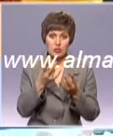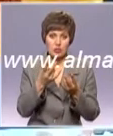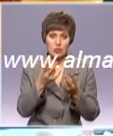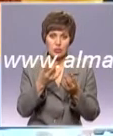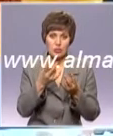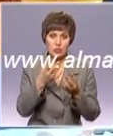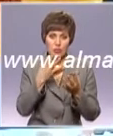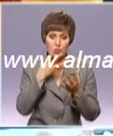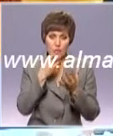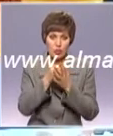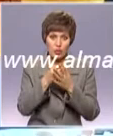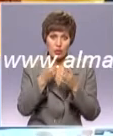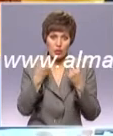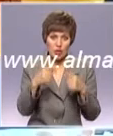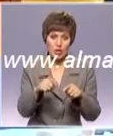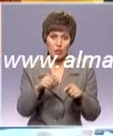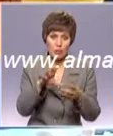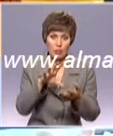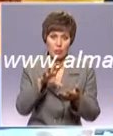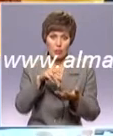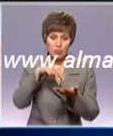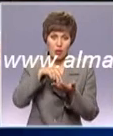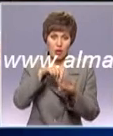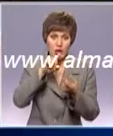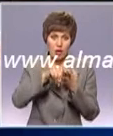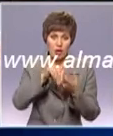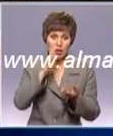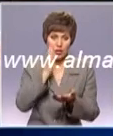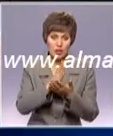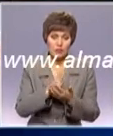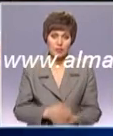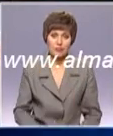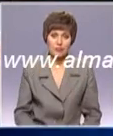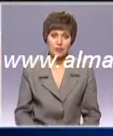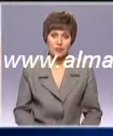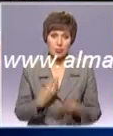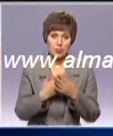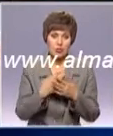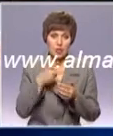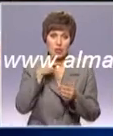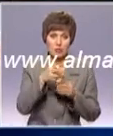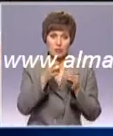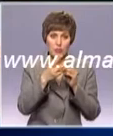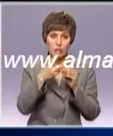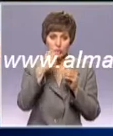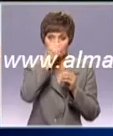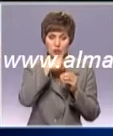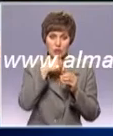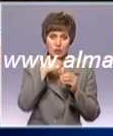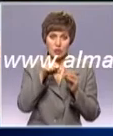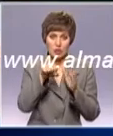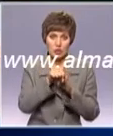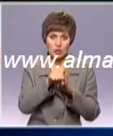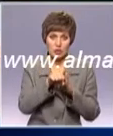Өз-өзінің сатылған бағасына келеді. Мысалға осы 2013 жылы, осы өткен жылы қыста,